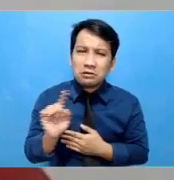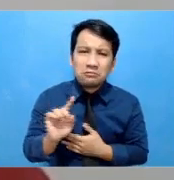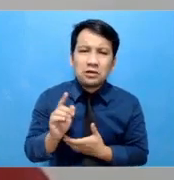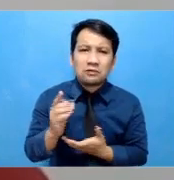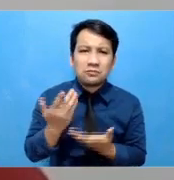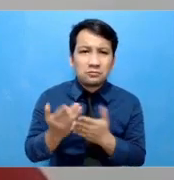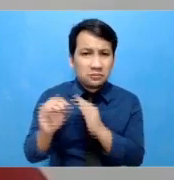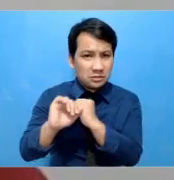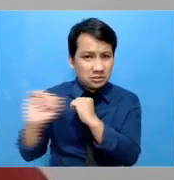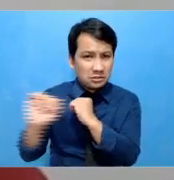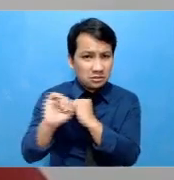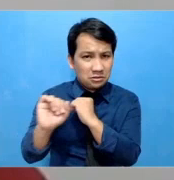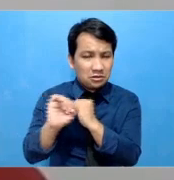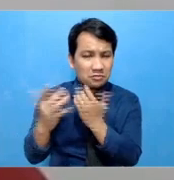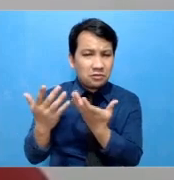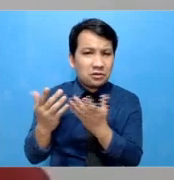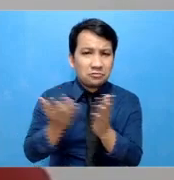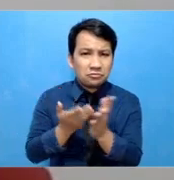campaign propaganda